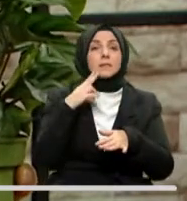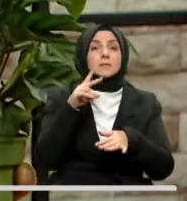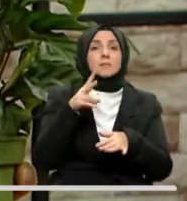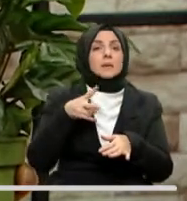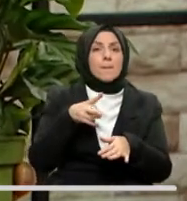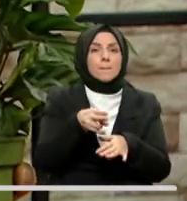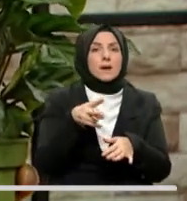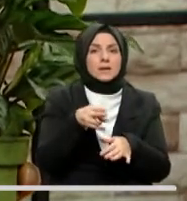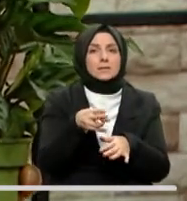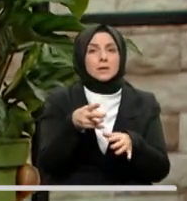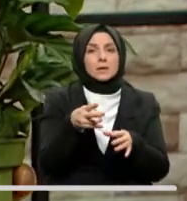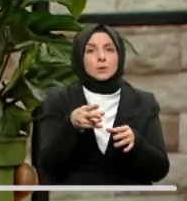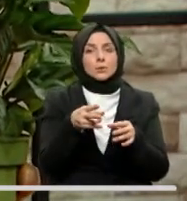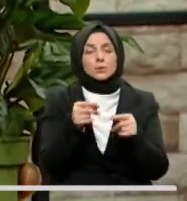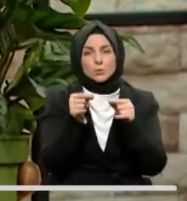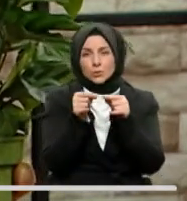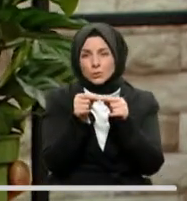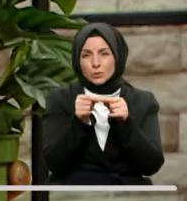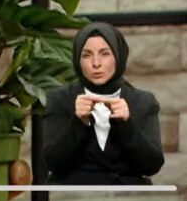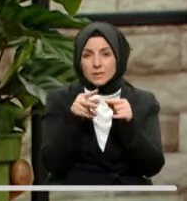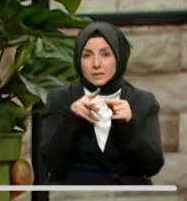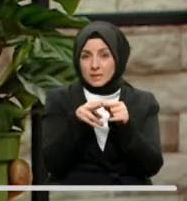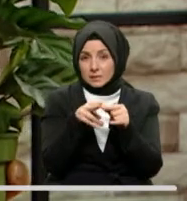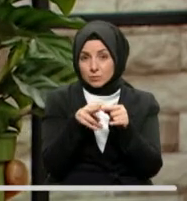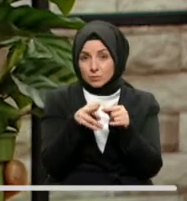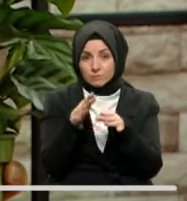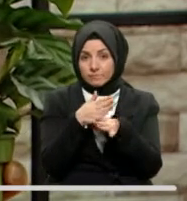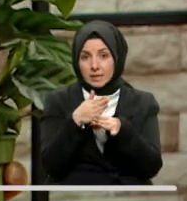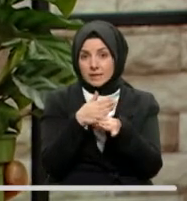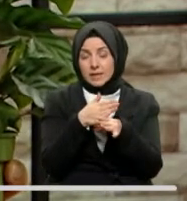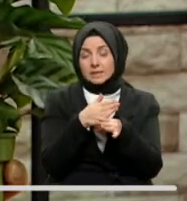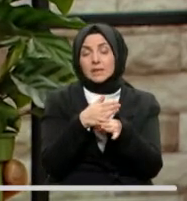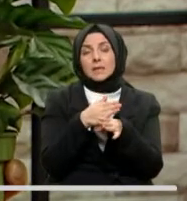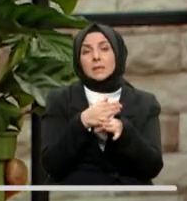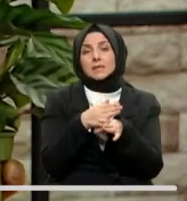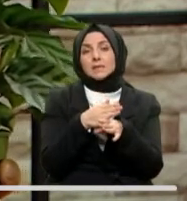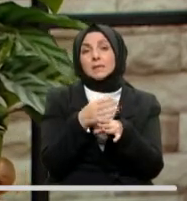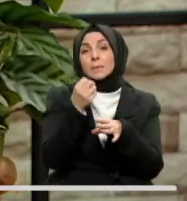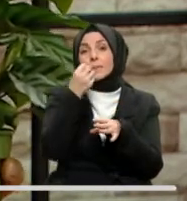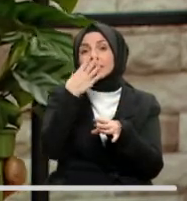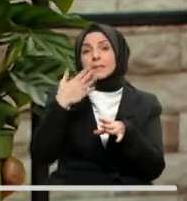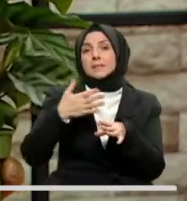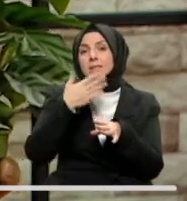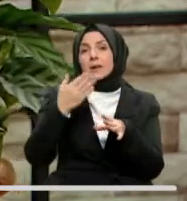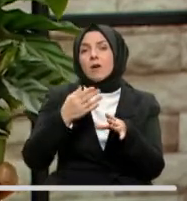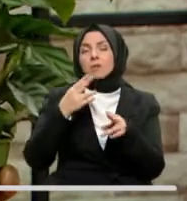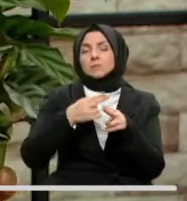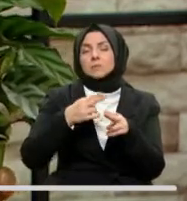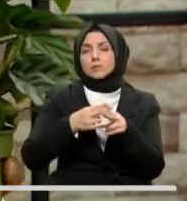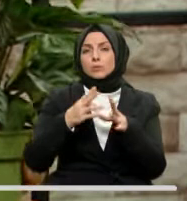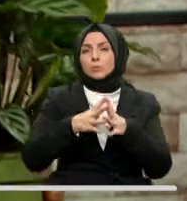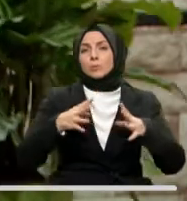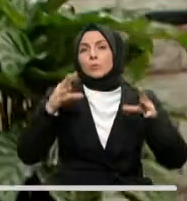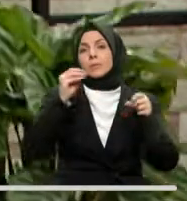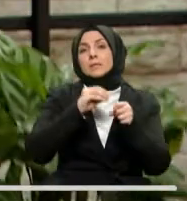kökleri kesiyoruz uçlarında neden zarar mı yok kök bitkinin daha iyi adapte olması için daha hızlı büyümesi için o kesilen yerden daha